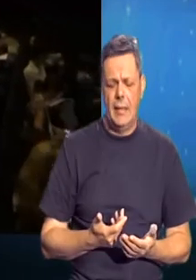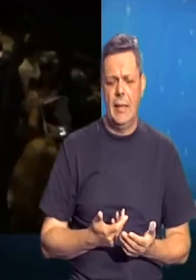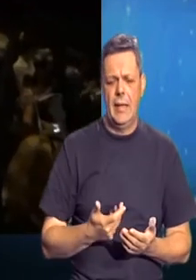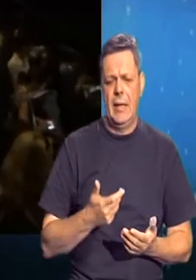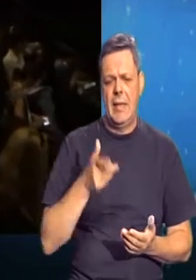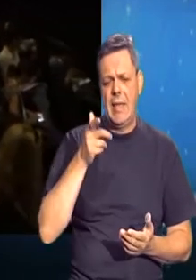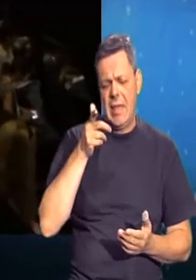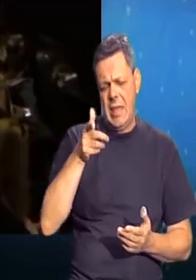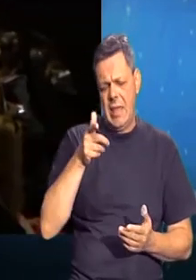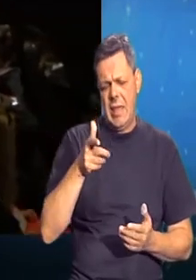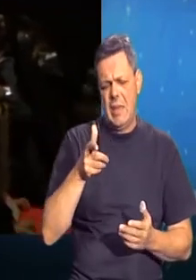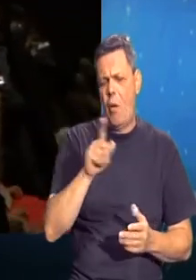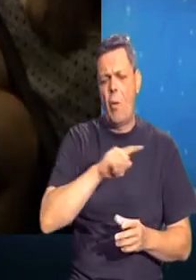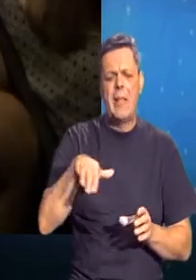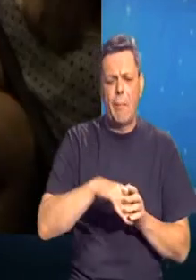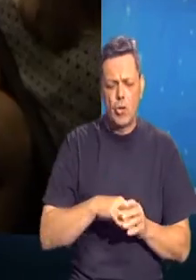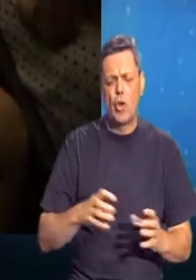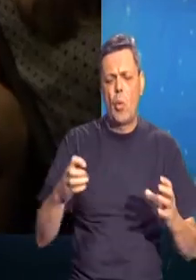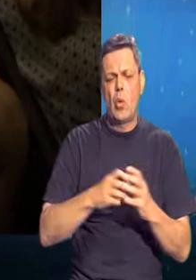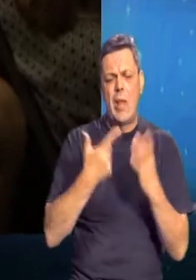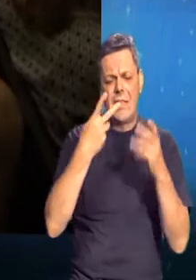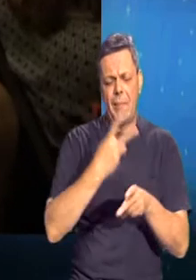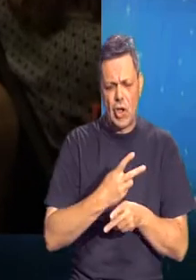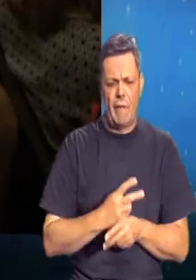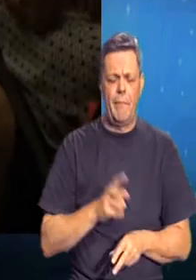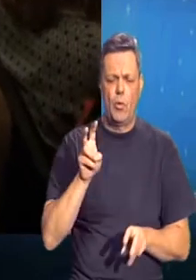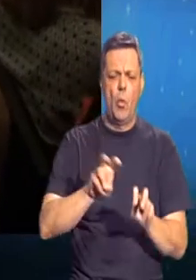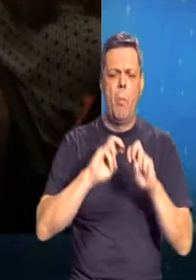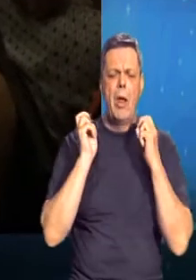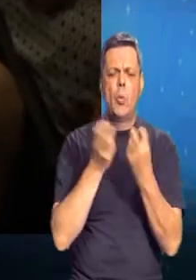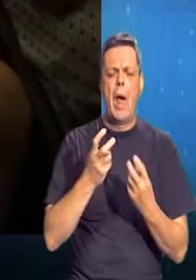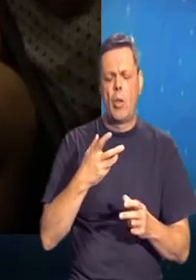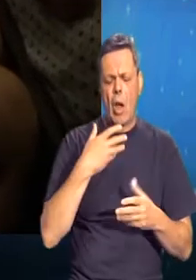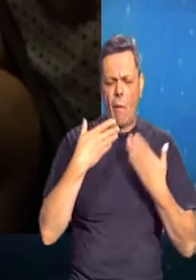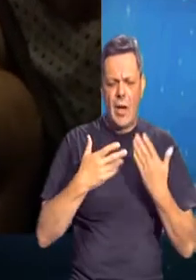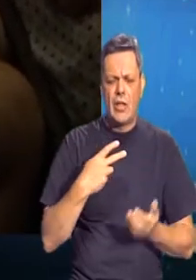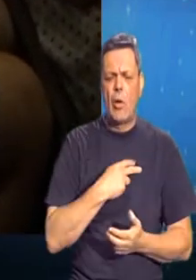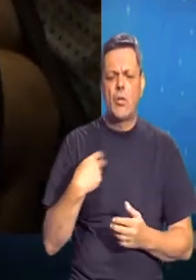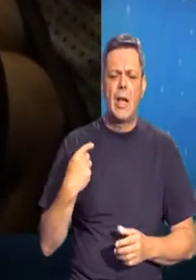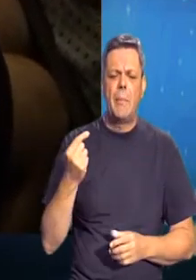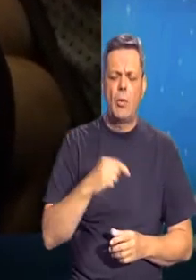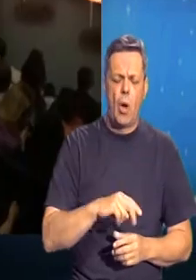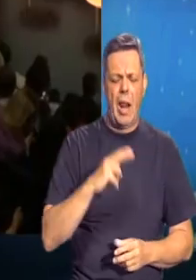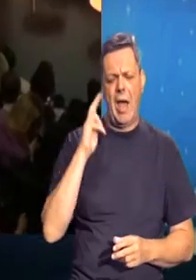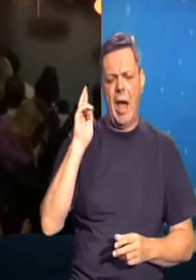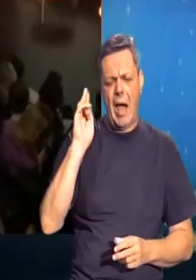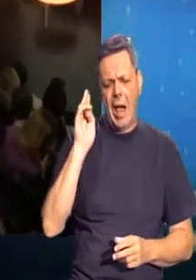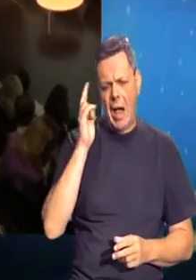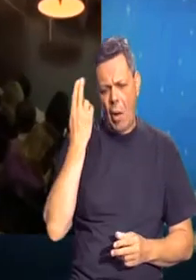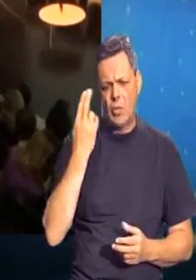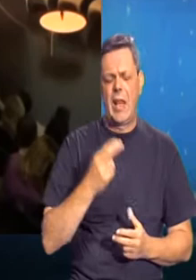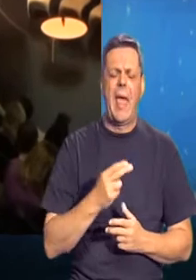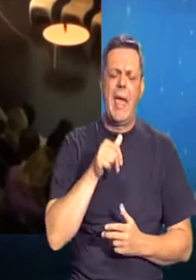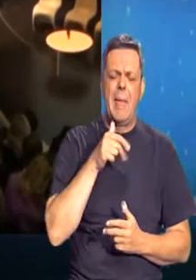7 država u jedan projekt, Enter You. Predstavljen je na međunarodnoj konferenciji koja je u Zagrebu dovela Guntaša iz Austrije i Josefa